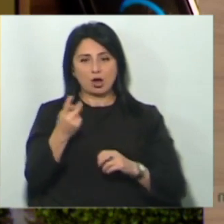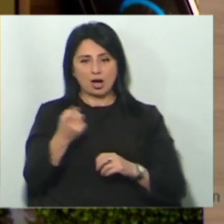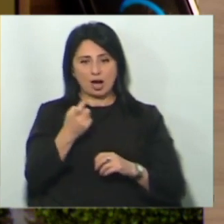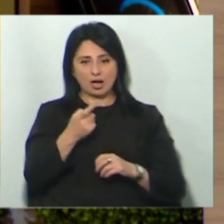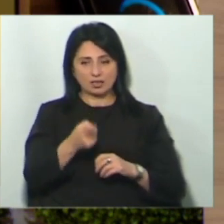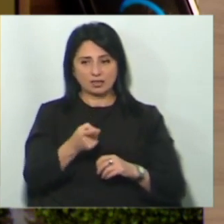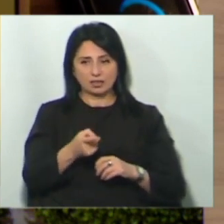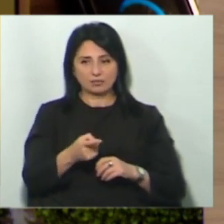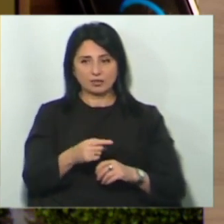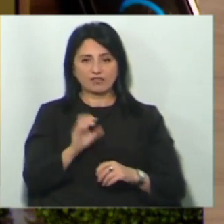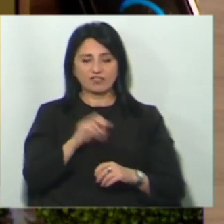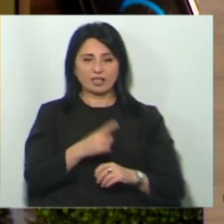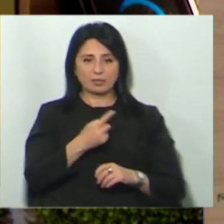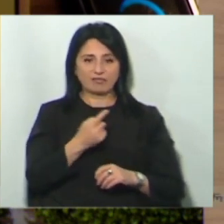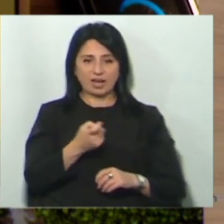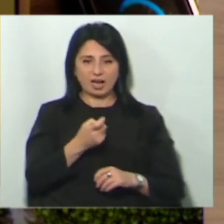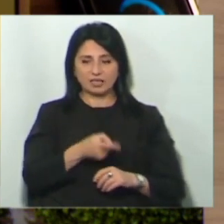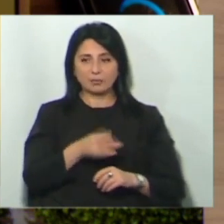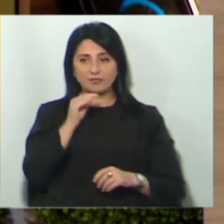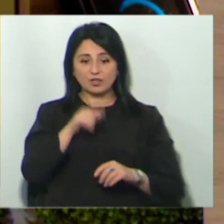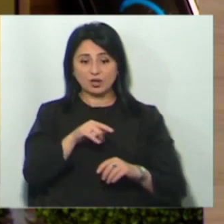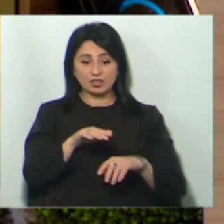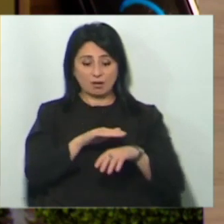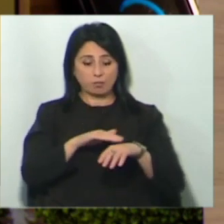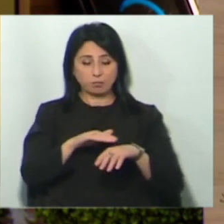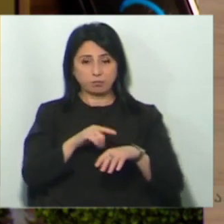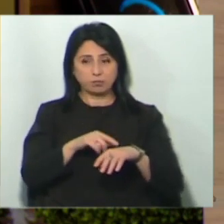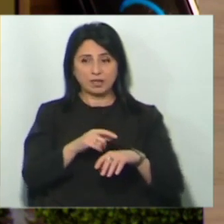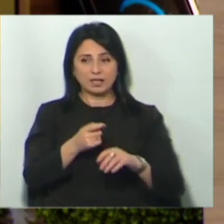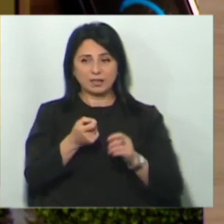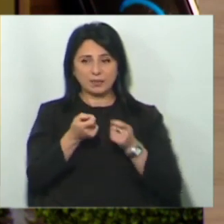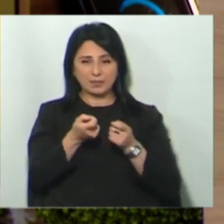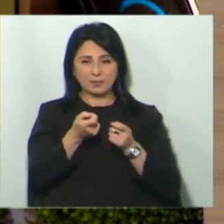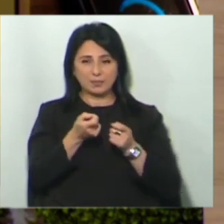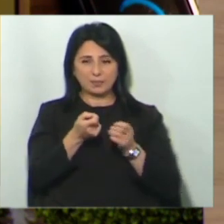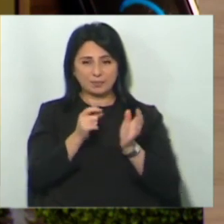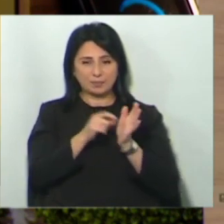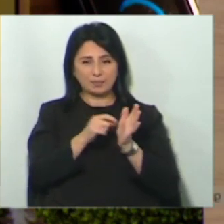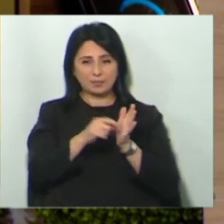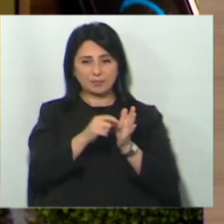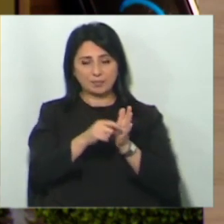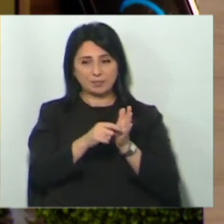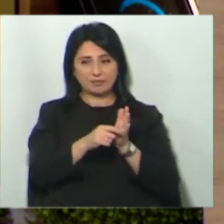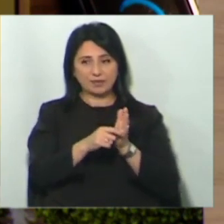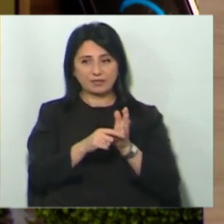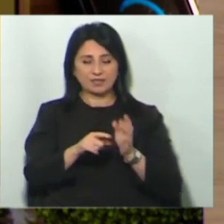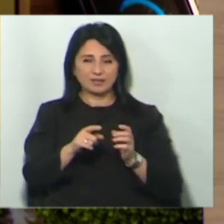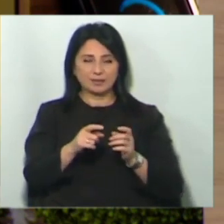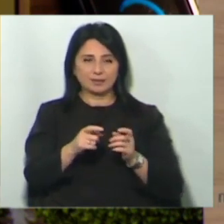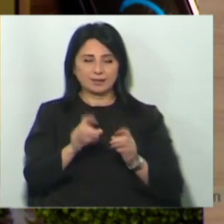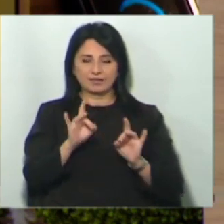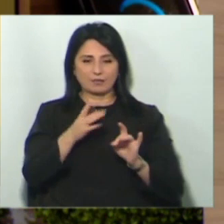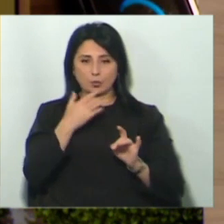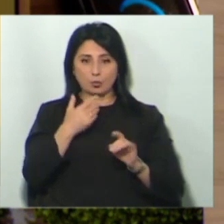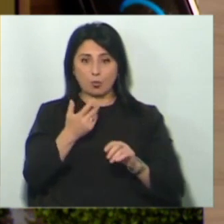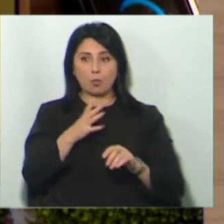თქვათ პირველი ხარისხი. როდესაც ესეთი უბნები არის ძალიან მცირე თქვათ ლოკალიზებული, მაშინ დისკომფორტი შედარებით ნაკლებია,